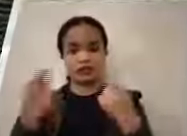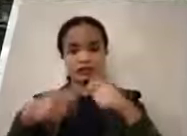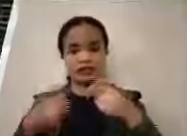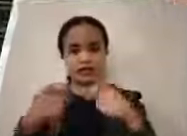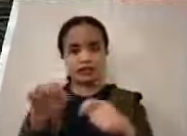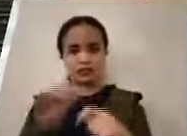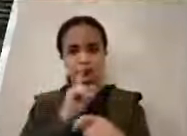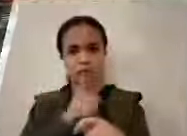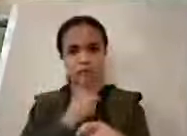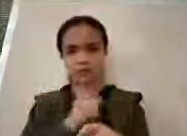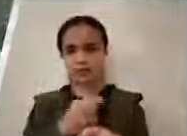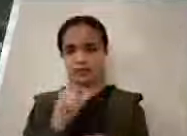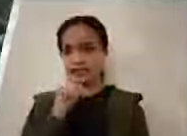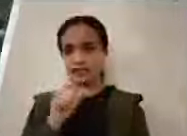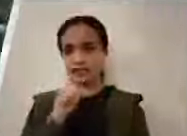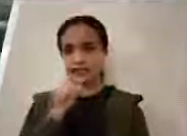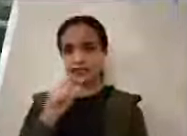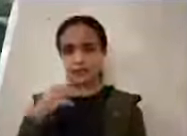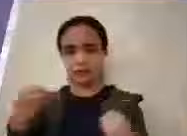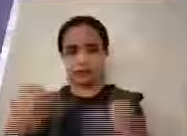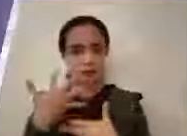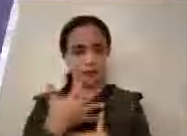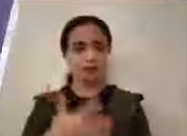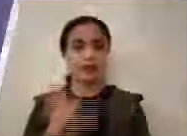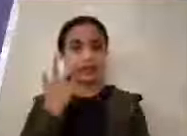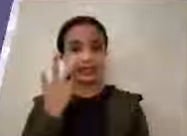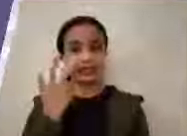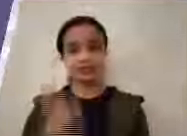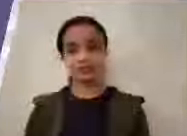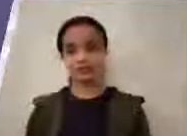ito nakakatakot. Ito na!